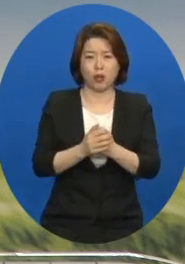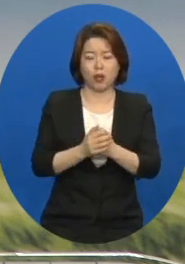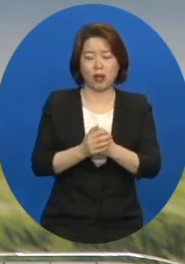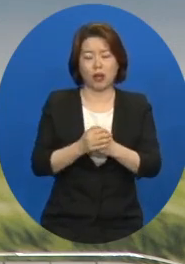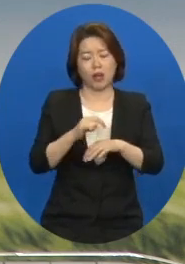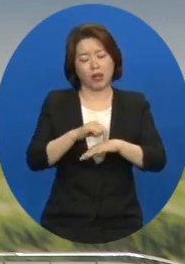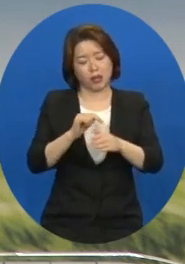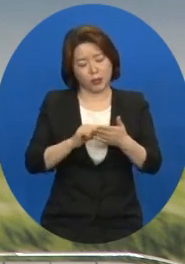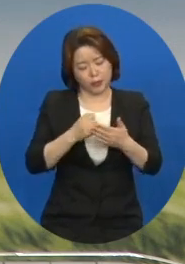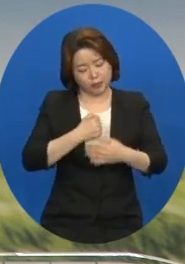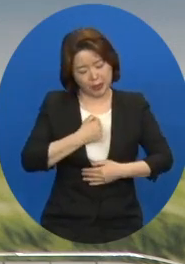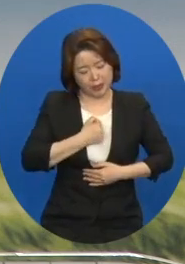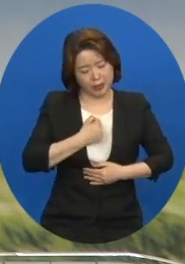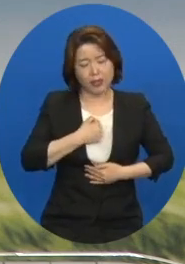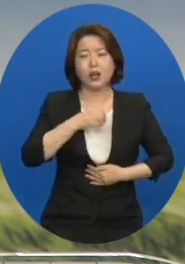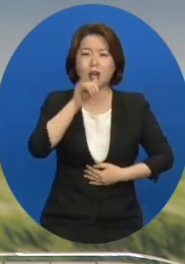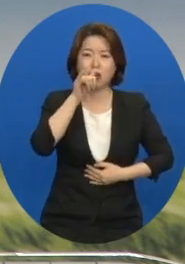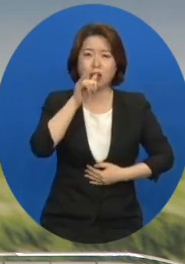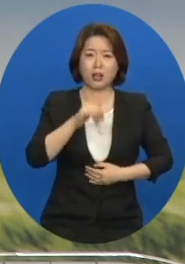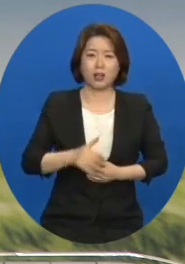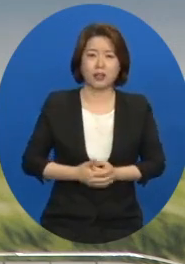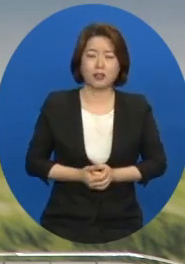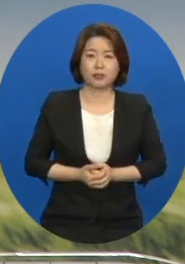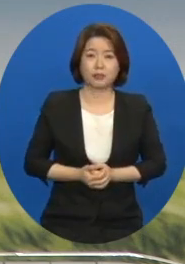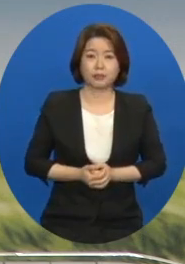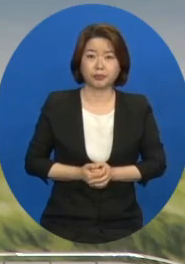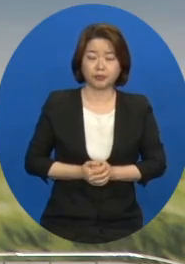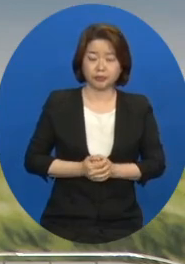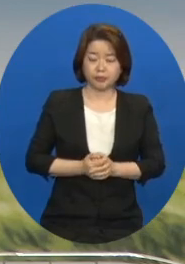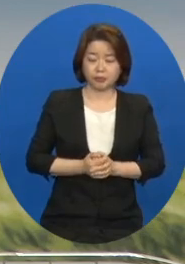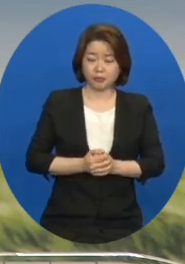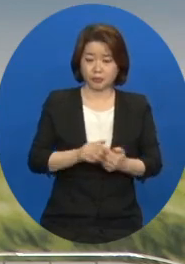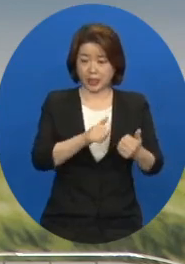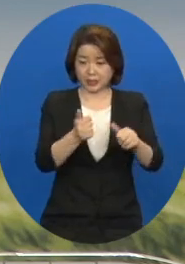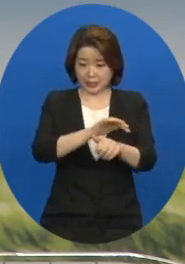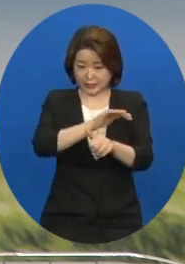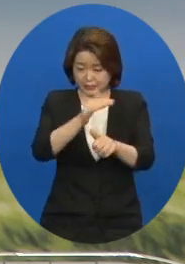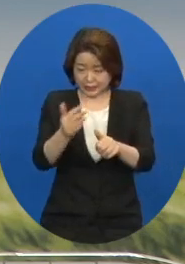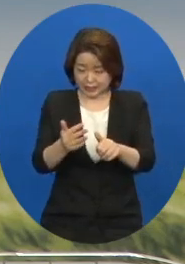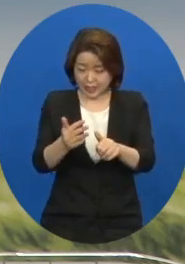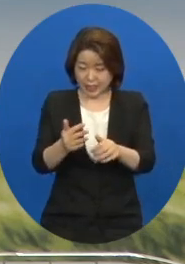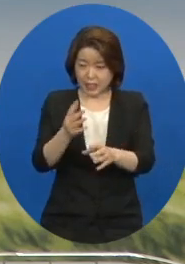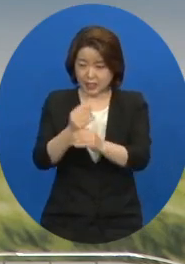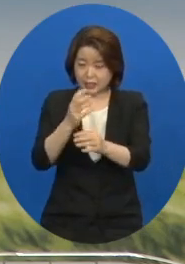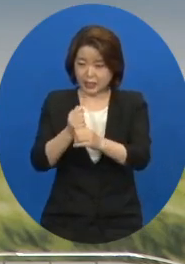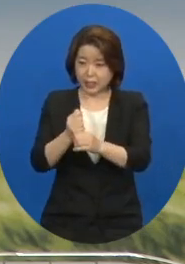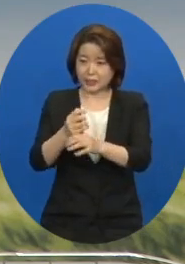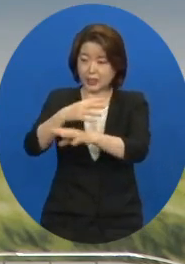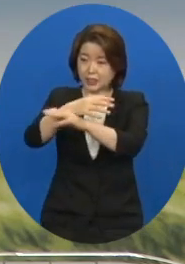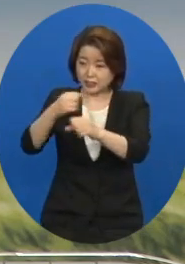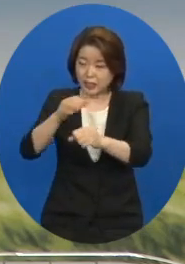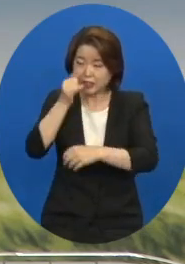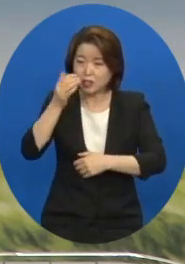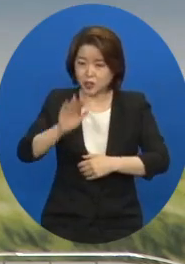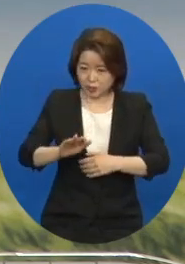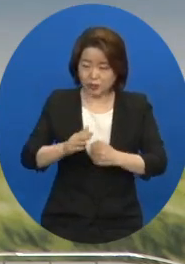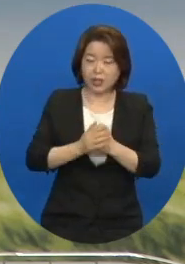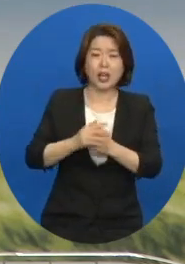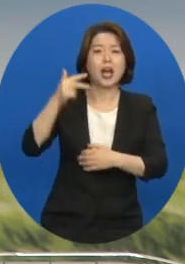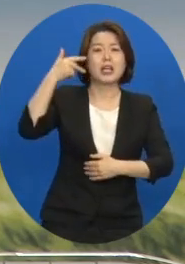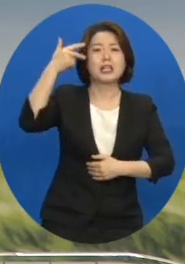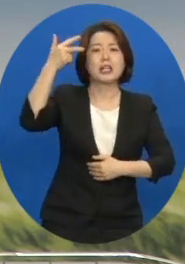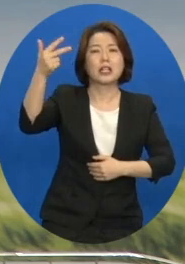마음이 답답하기만 하더라고. 근데 장례 일자를 정하긴 했는데 다음 주 안에 출국을 해야